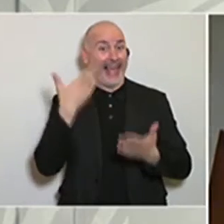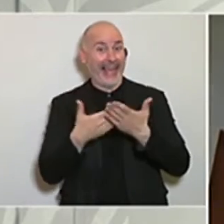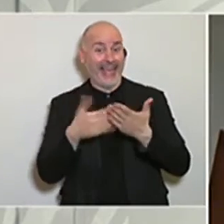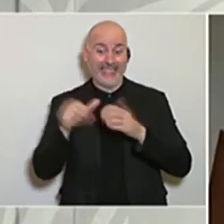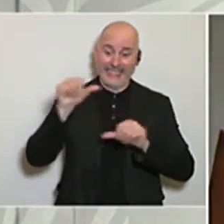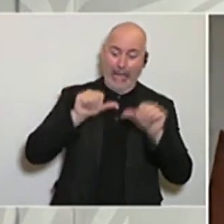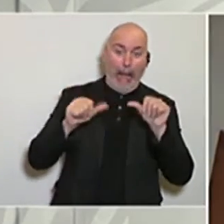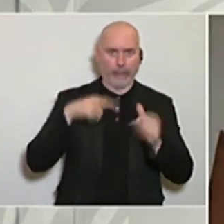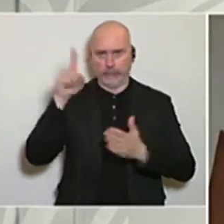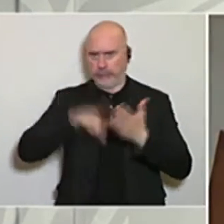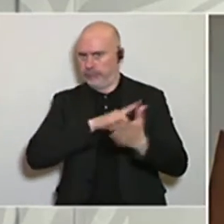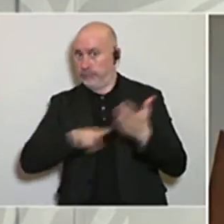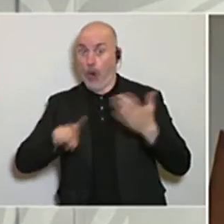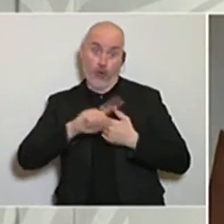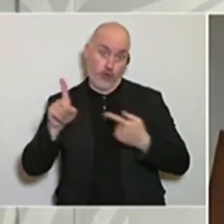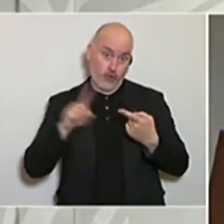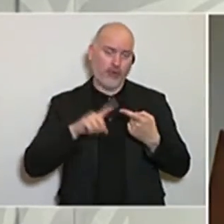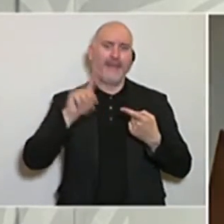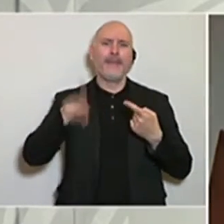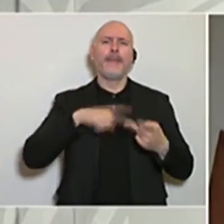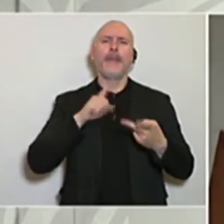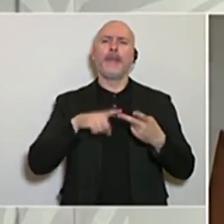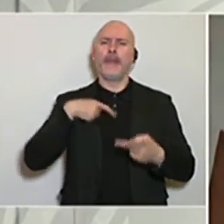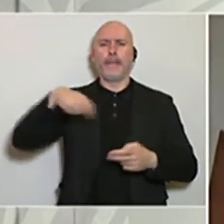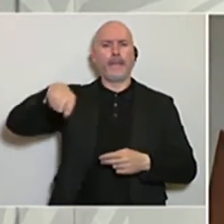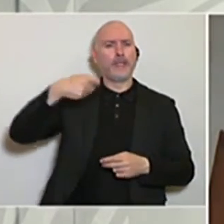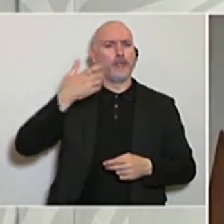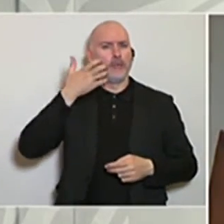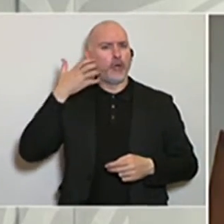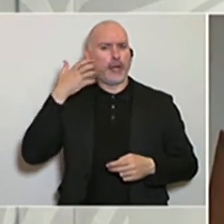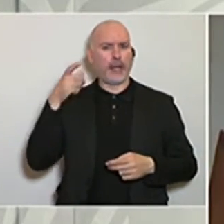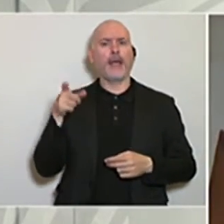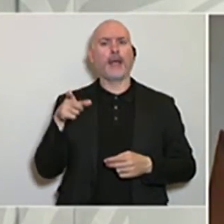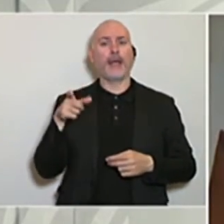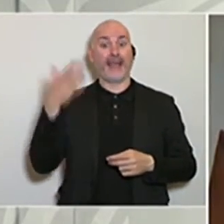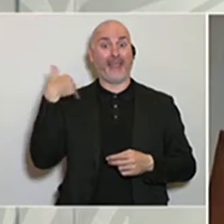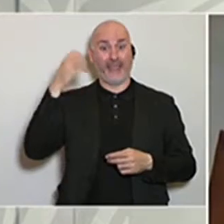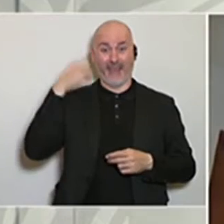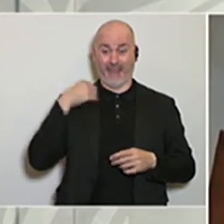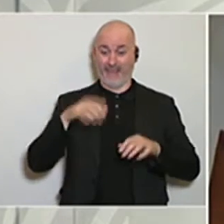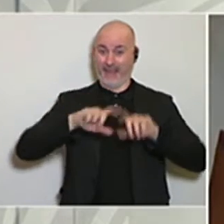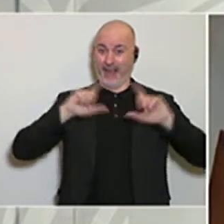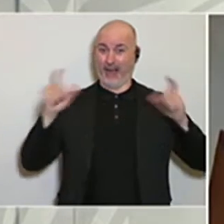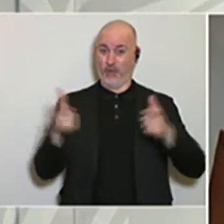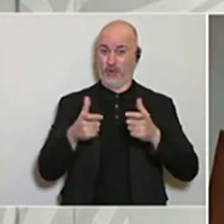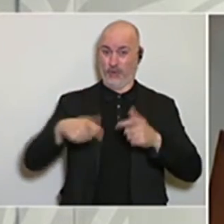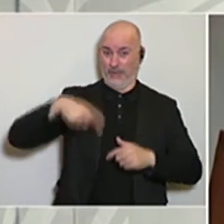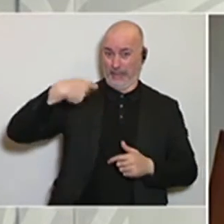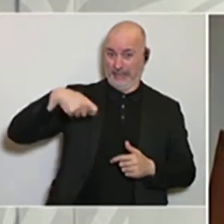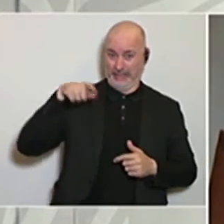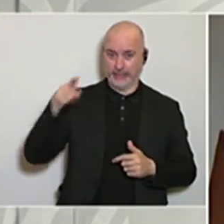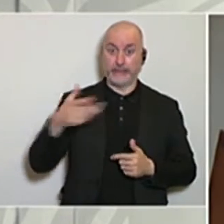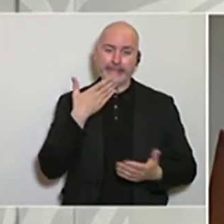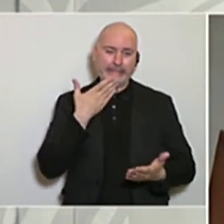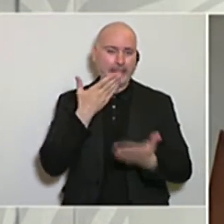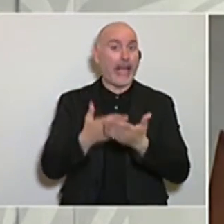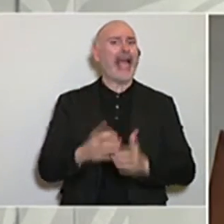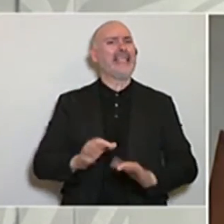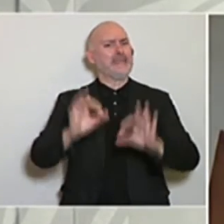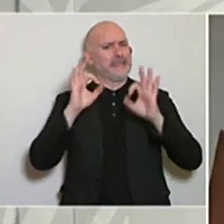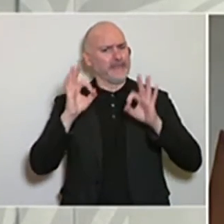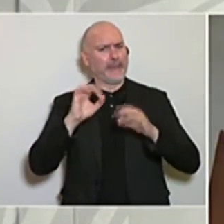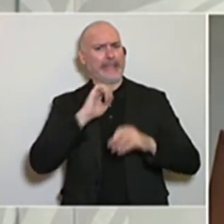i, d'altra banda, el president Torra l'altre dia en la conferència de presidents va reclamar